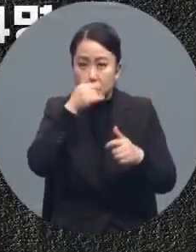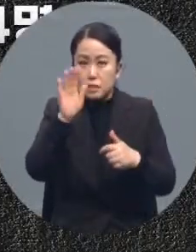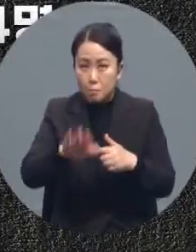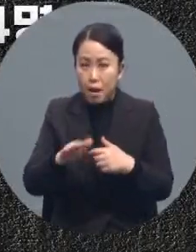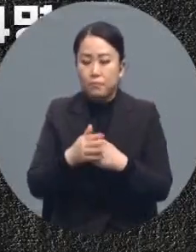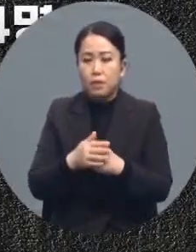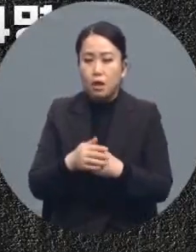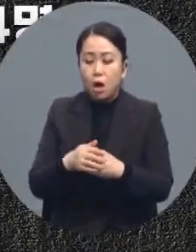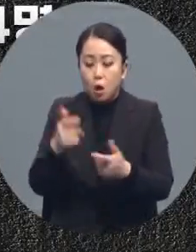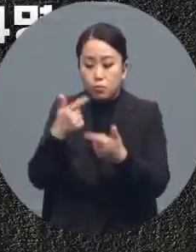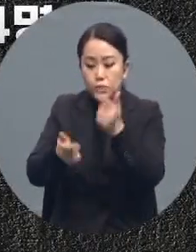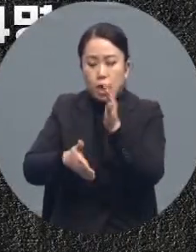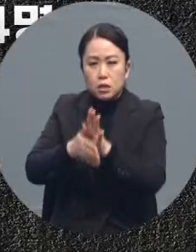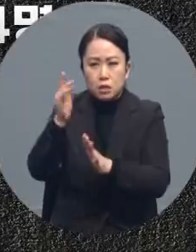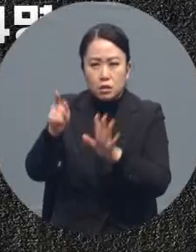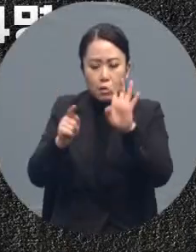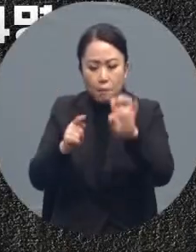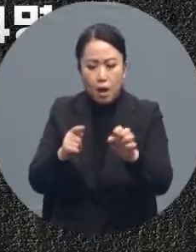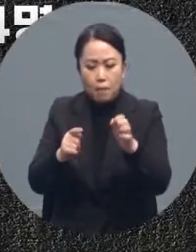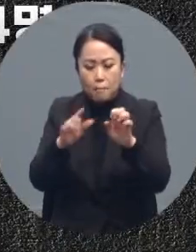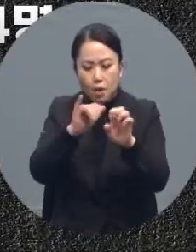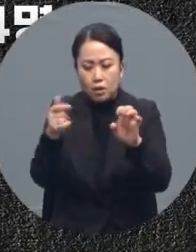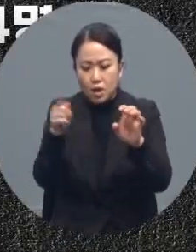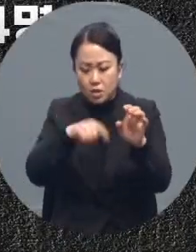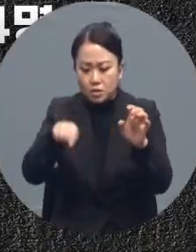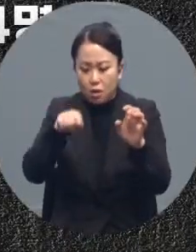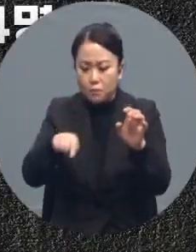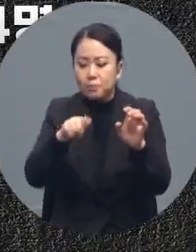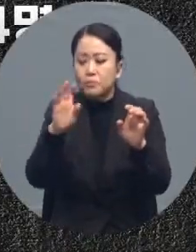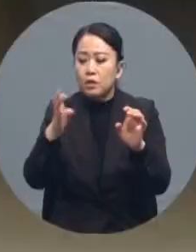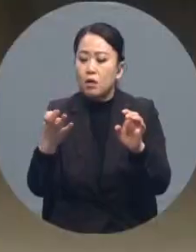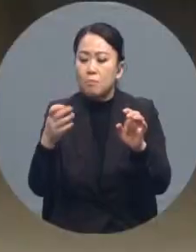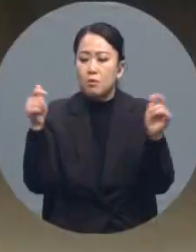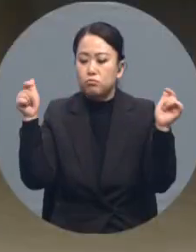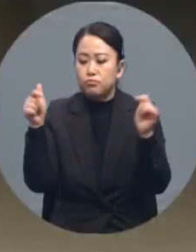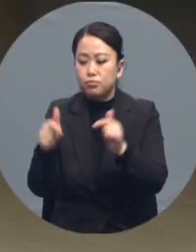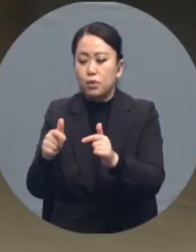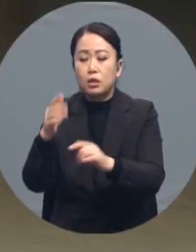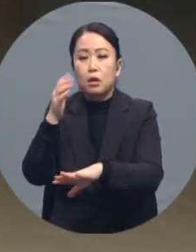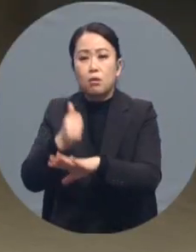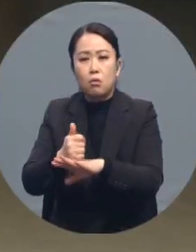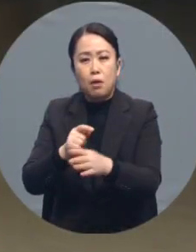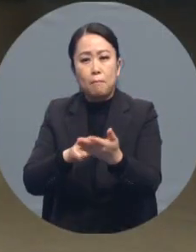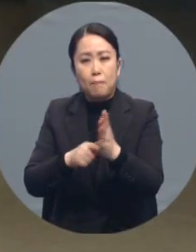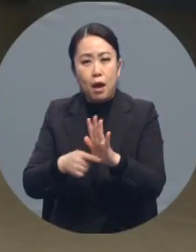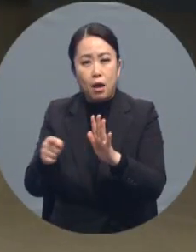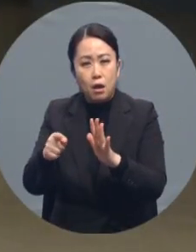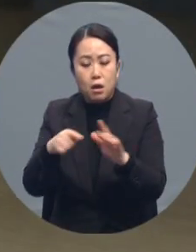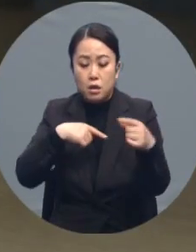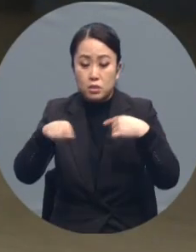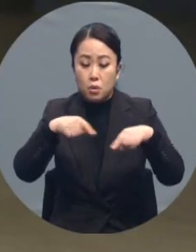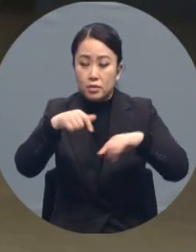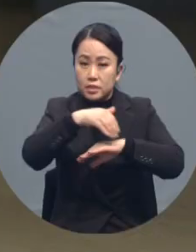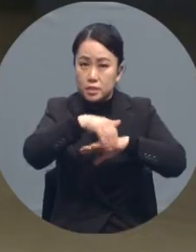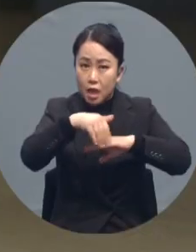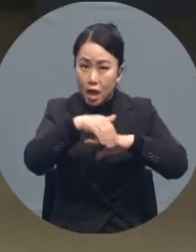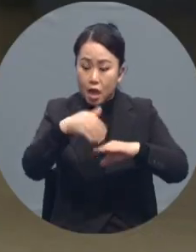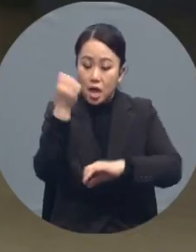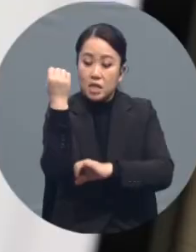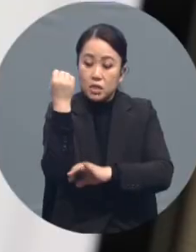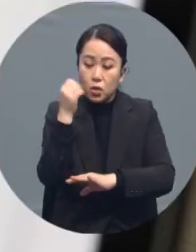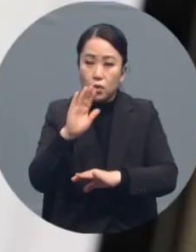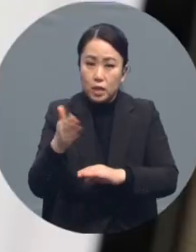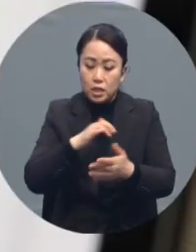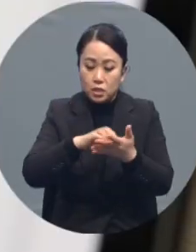14명으로 꾸준히 감소하고 있다는 결과를 내놨습니다 정책 근거가 되는 통계들이 현실을